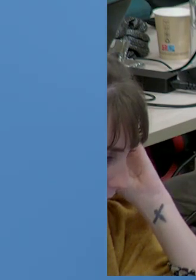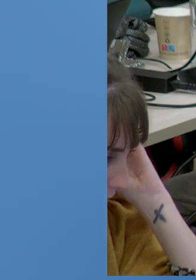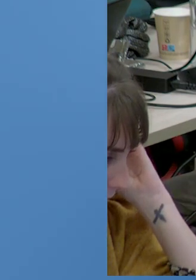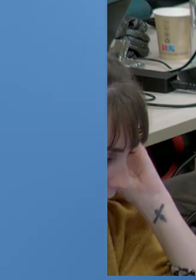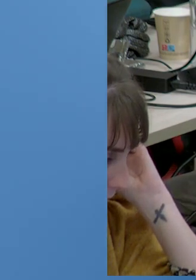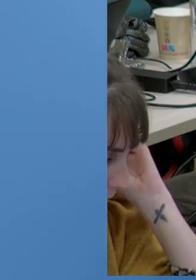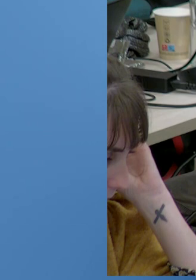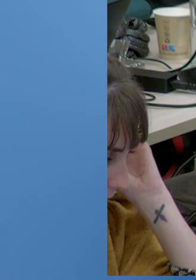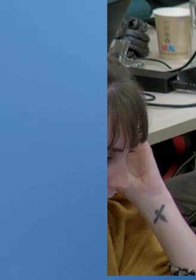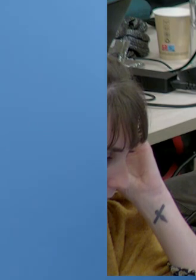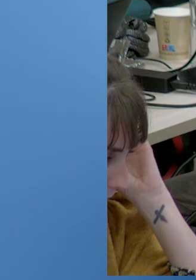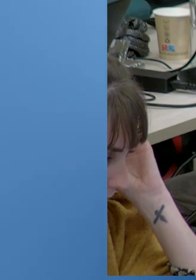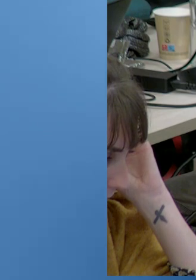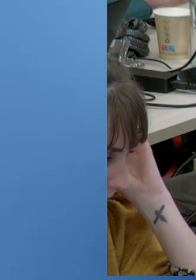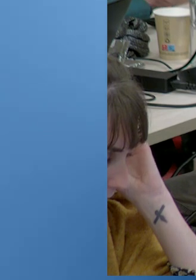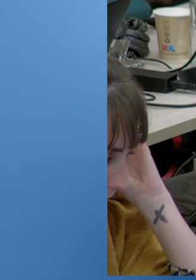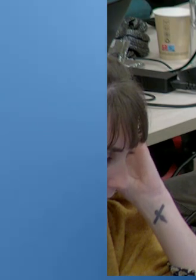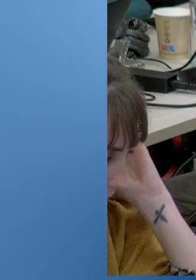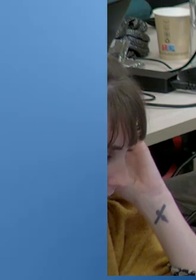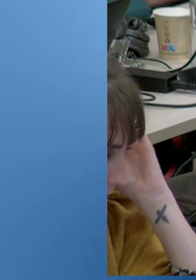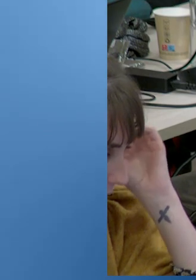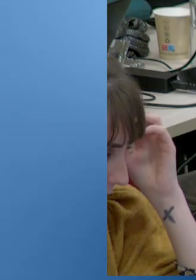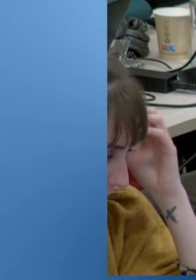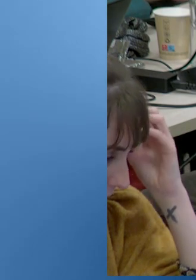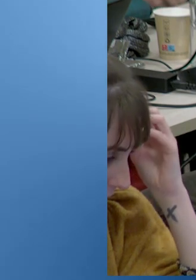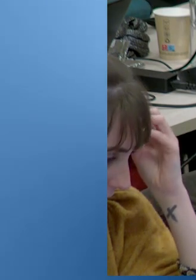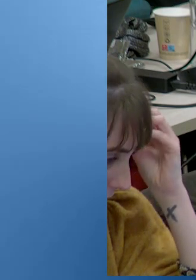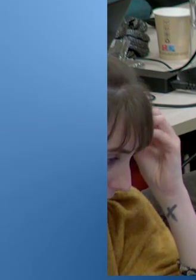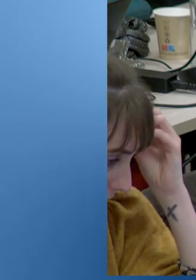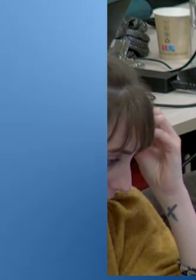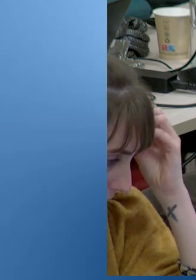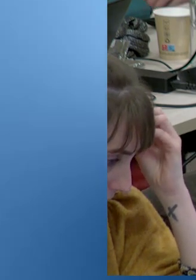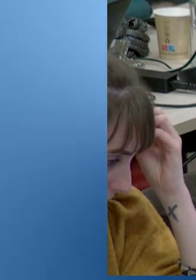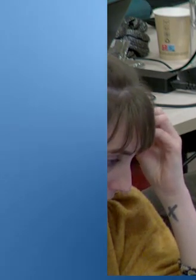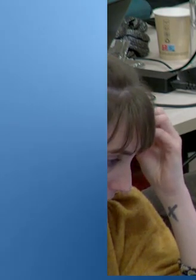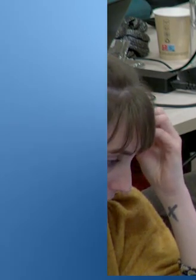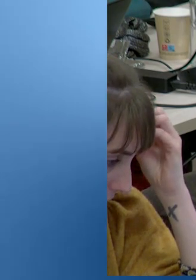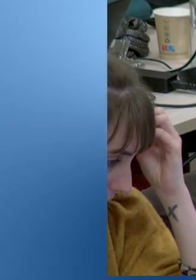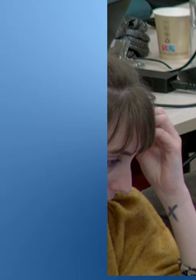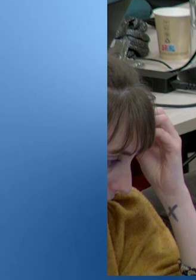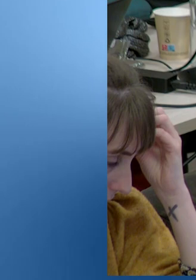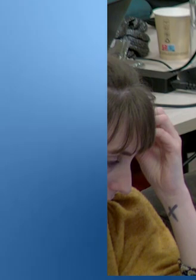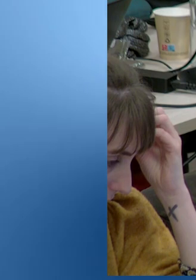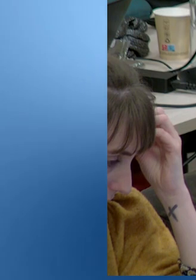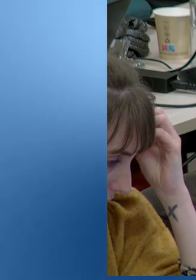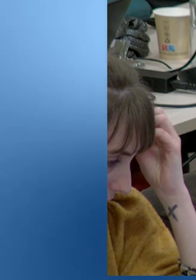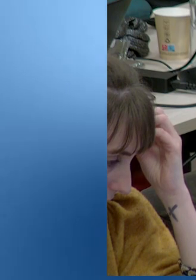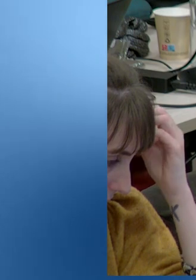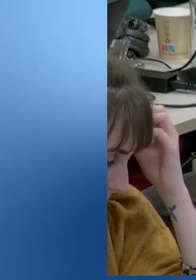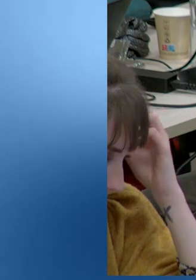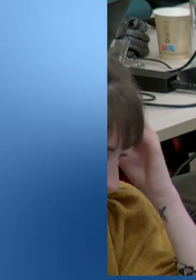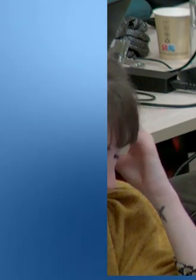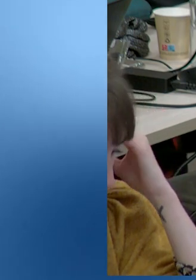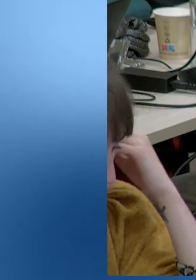renouveler leur participation au marché de Noël j'aimerais quand même préciser que euh il n'y a personne parmi les 65